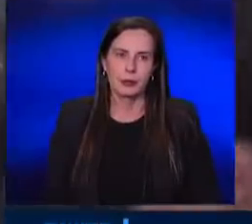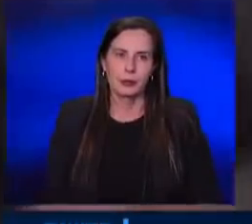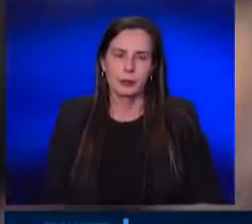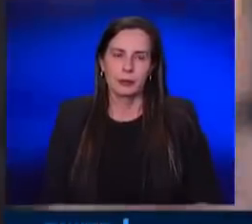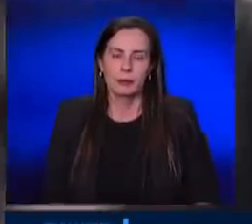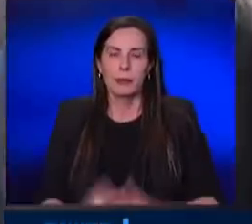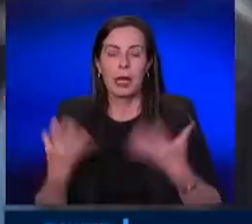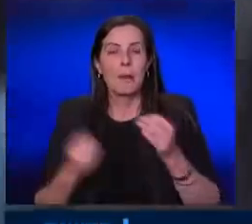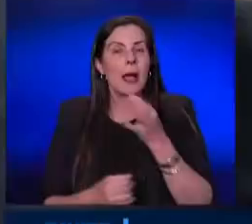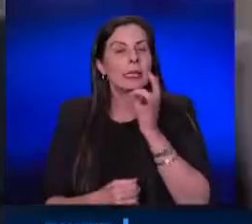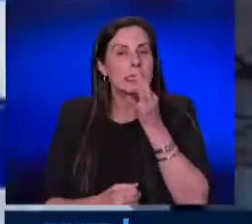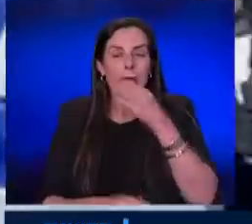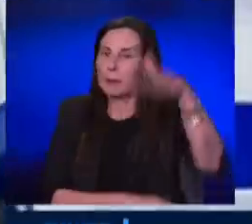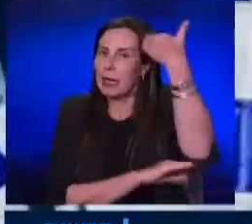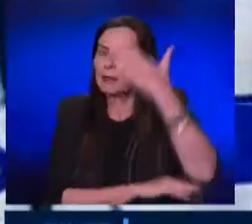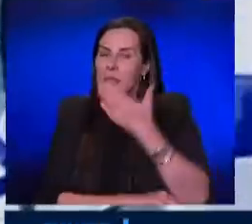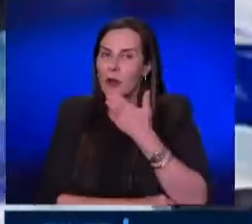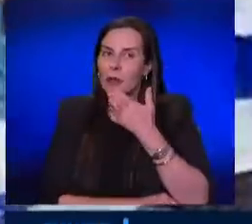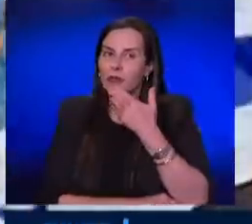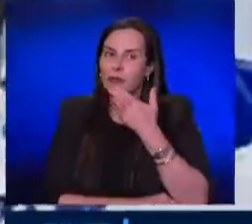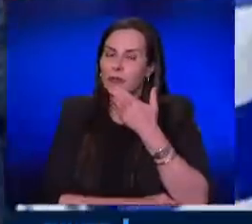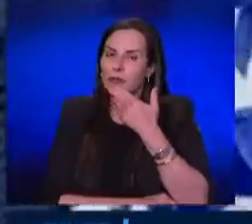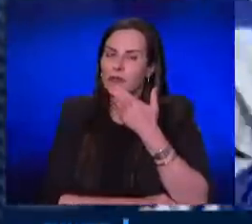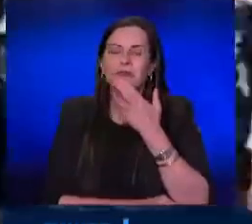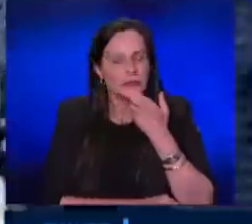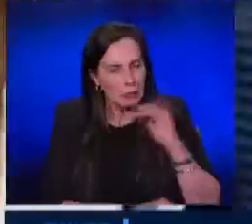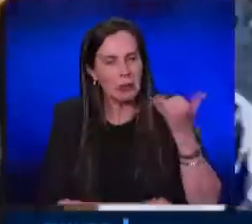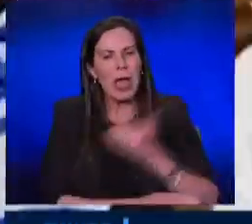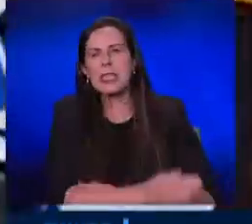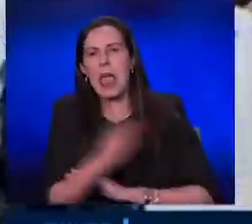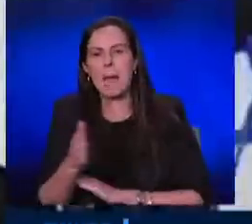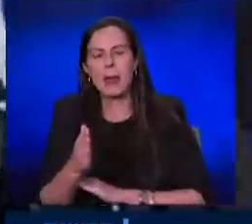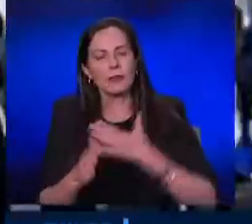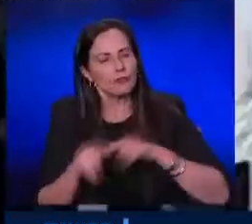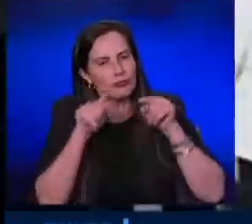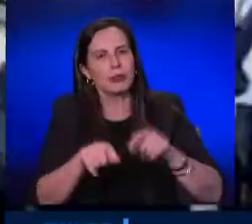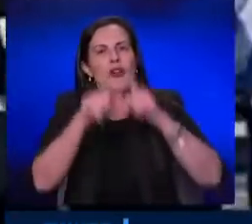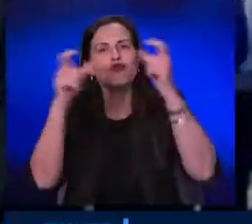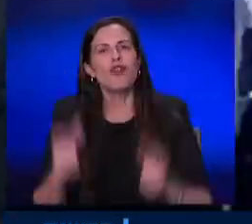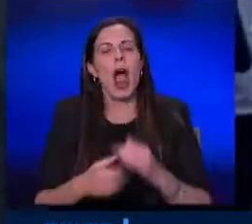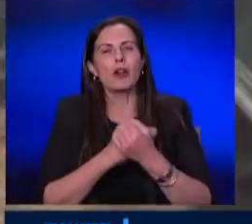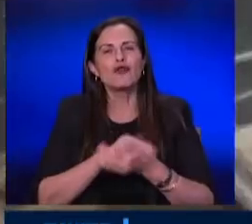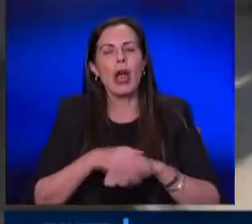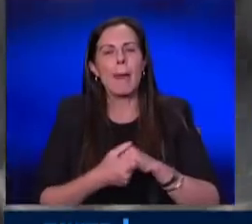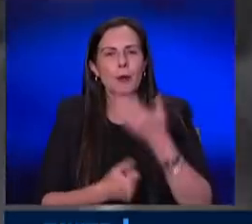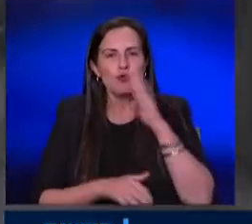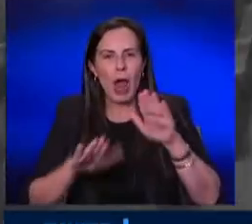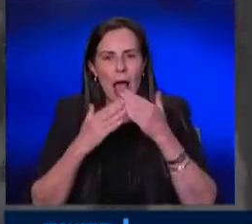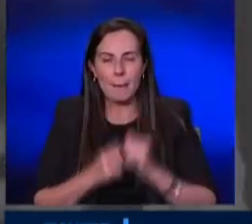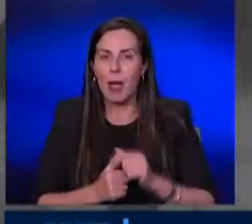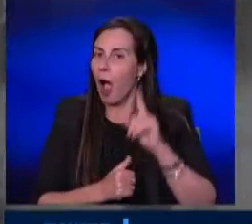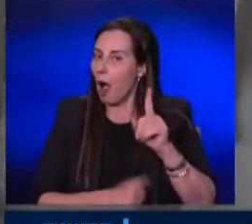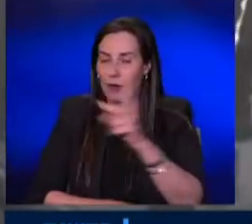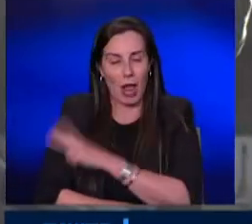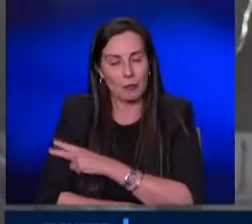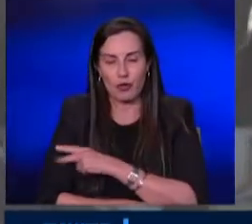מאות צעירים עם דגלי ישראל נענו לקריאת ארגוני הימין לבוא לצעוד בשער שכם בעיר העתיקה בירושלים, אך נחסמו על